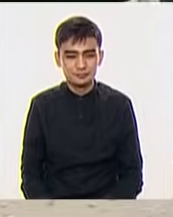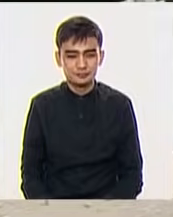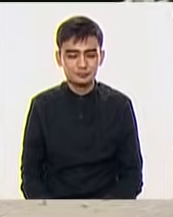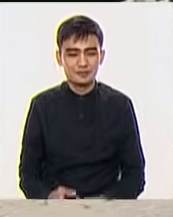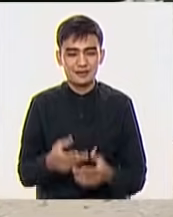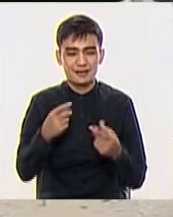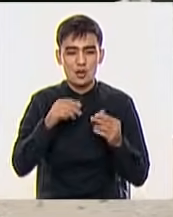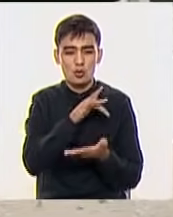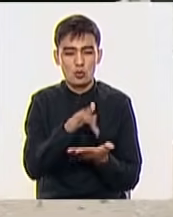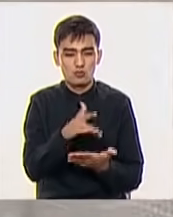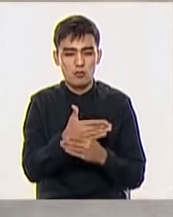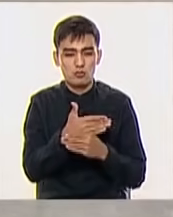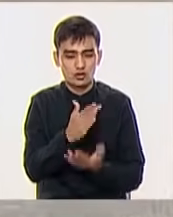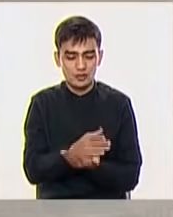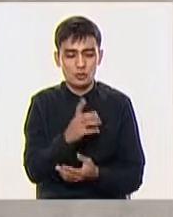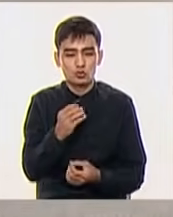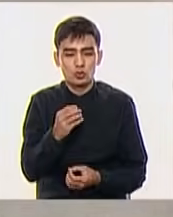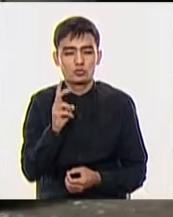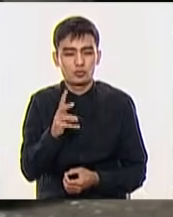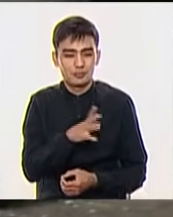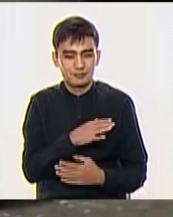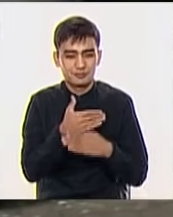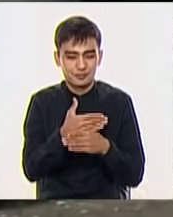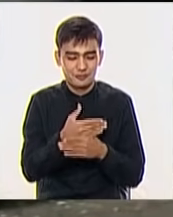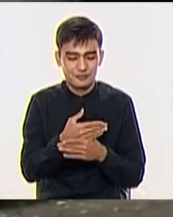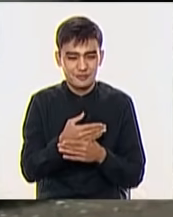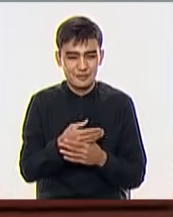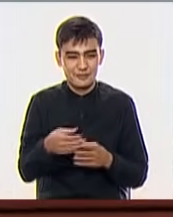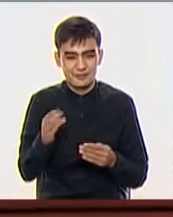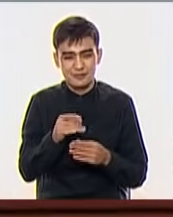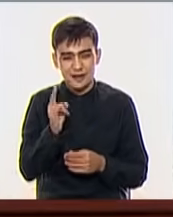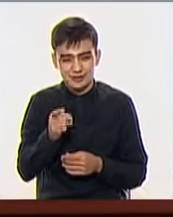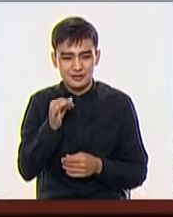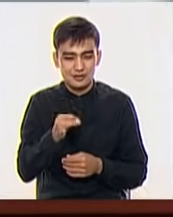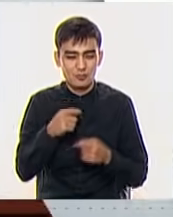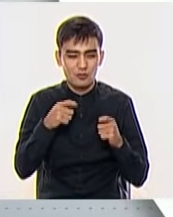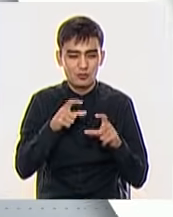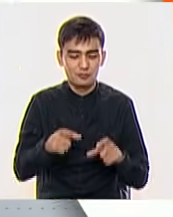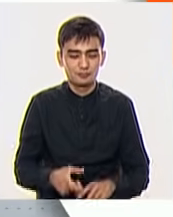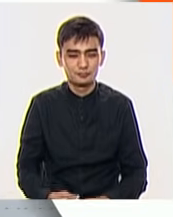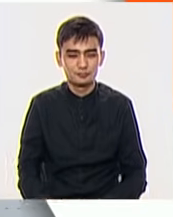С каких городов идет помощь? Кто еще поддержал акцию, кроме продавцов и таксистов?